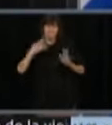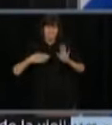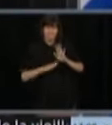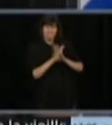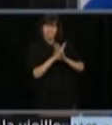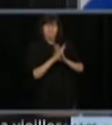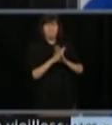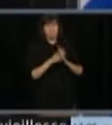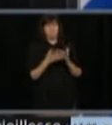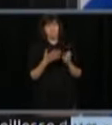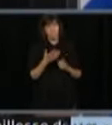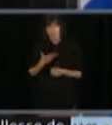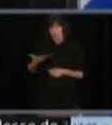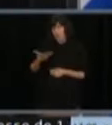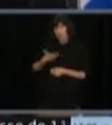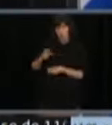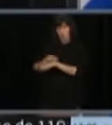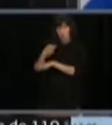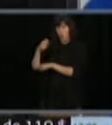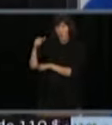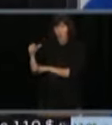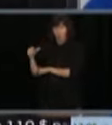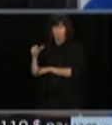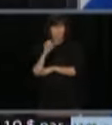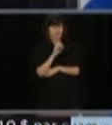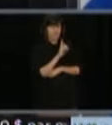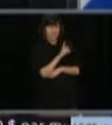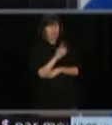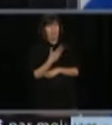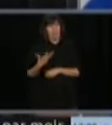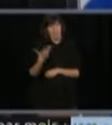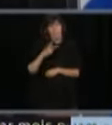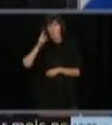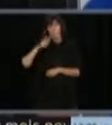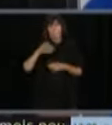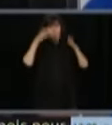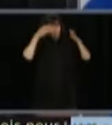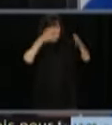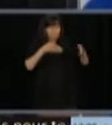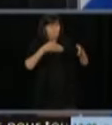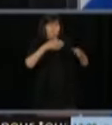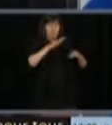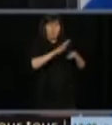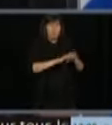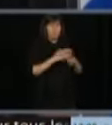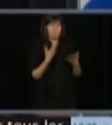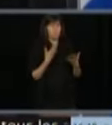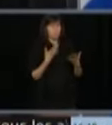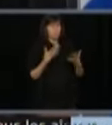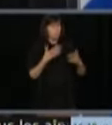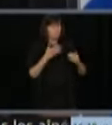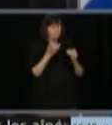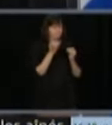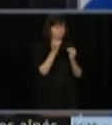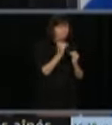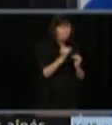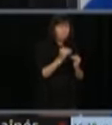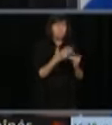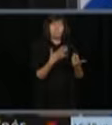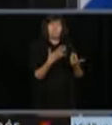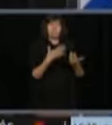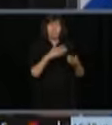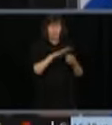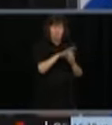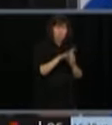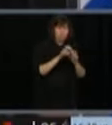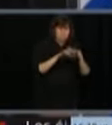Arruda, malheureusement, à expliquer qu'il faut être prudent, peut-être même plus prudent que jamais.